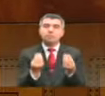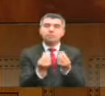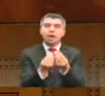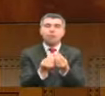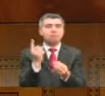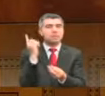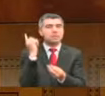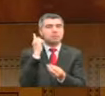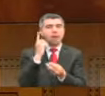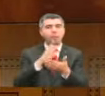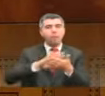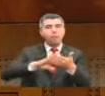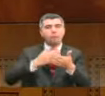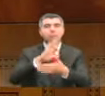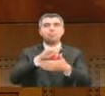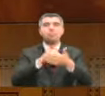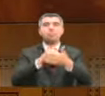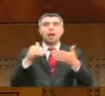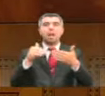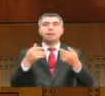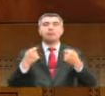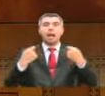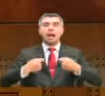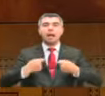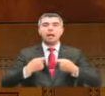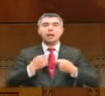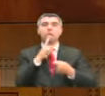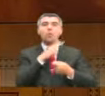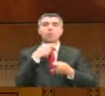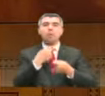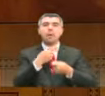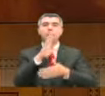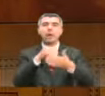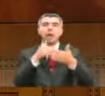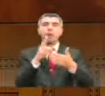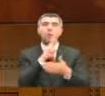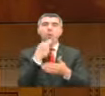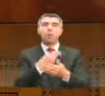للاستماع لعرض السيد رئيس الحكومة المعين للبرنامج الحكومي.